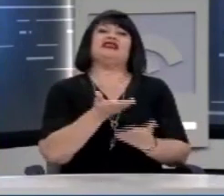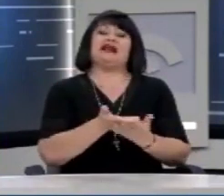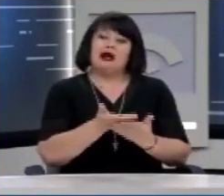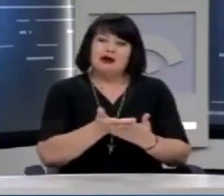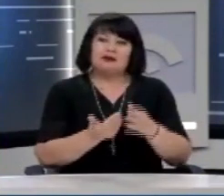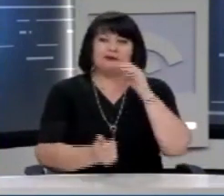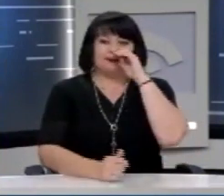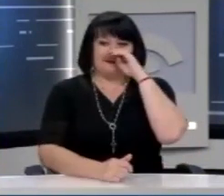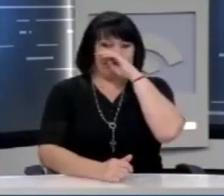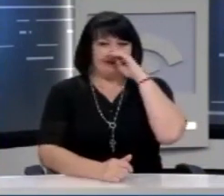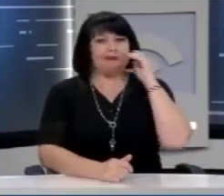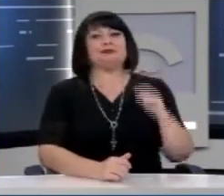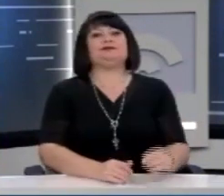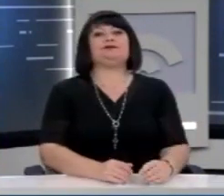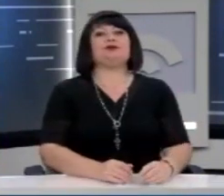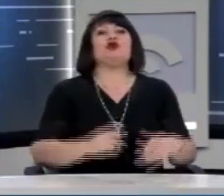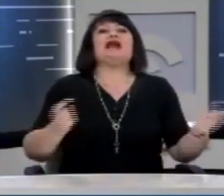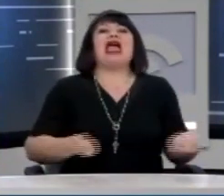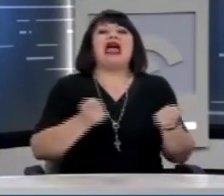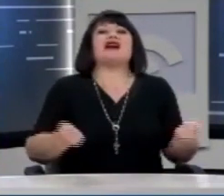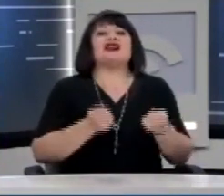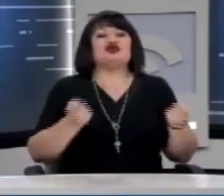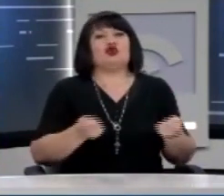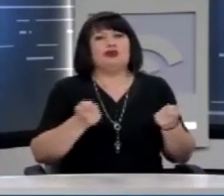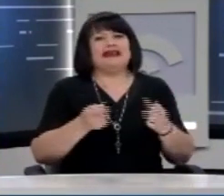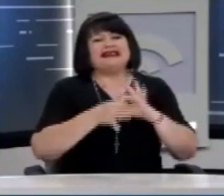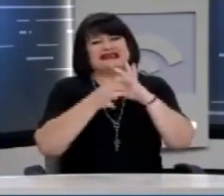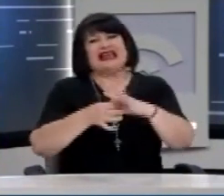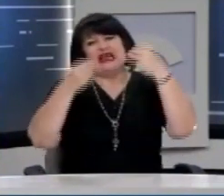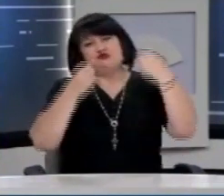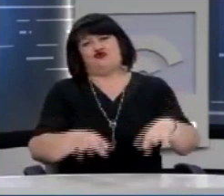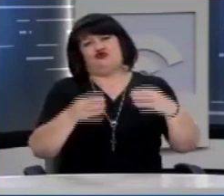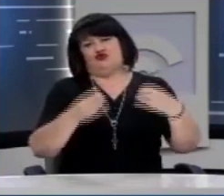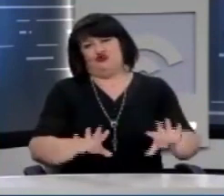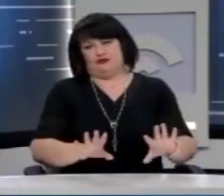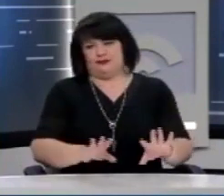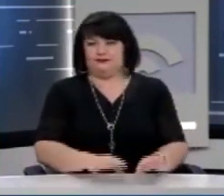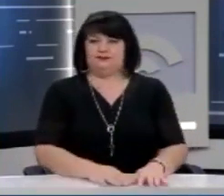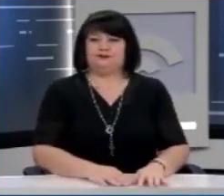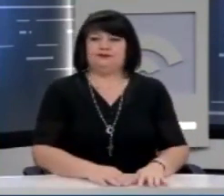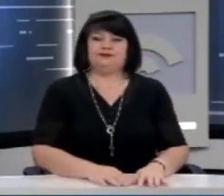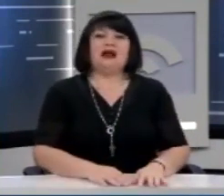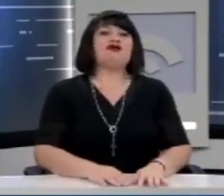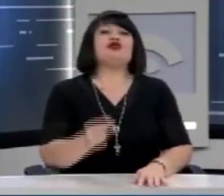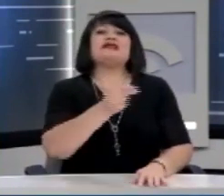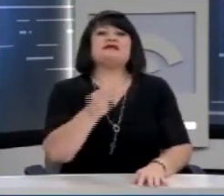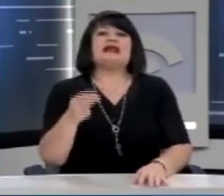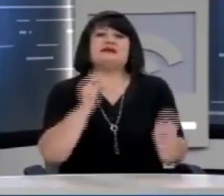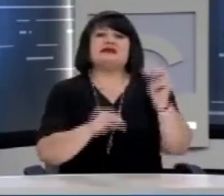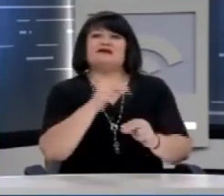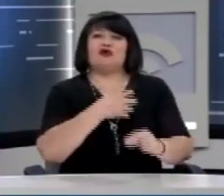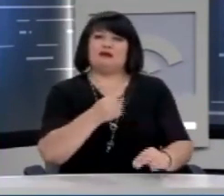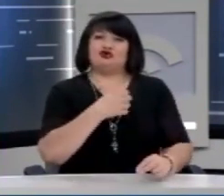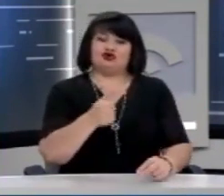η κατάσταση για τους εργαζομένους θα γίνεται όλο ένα και χειρότερη. Αποτελεί ψήφο εμπιστοσύνης